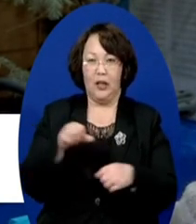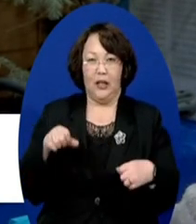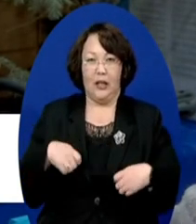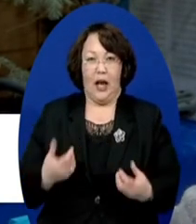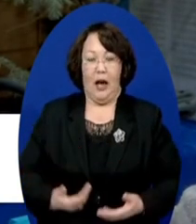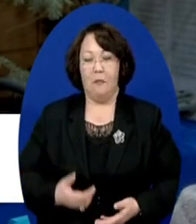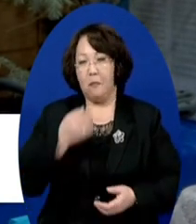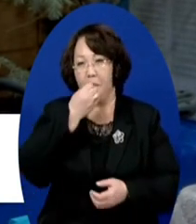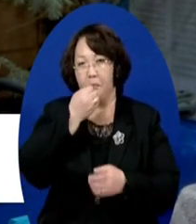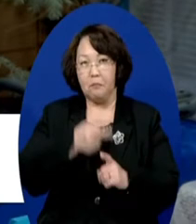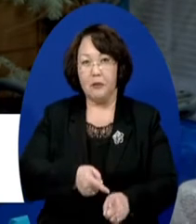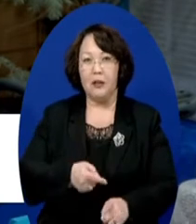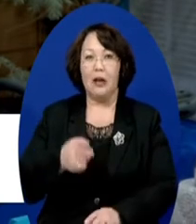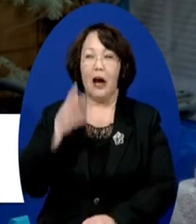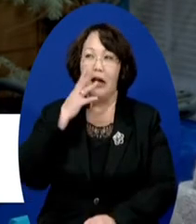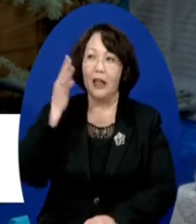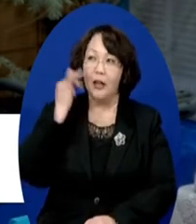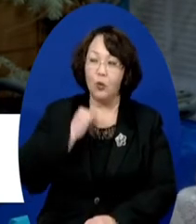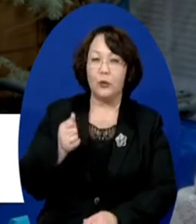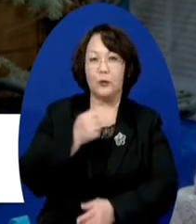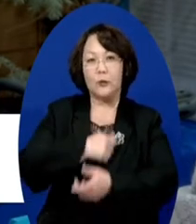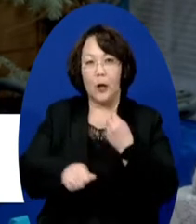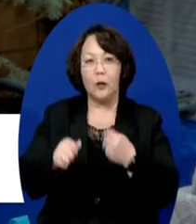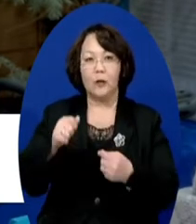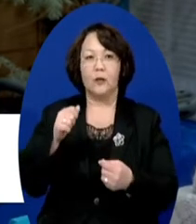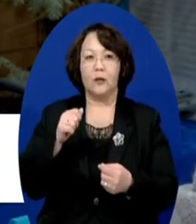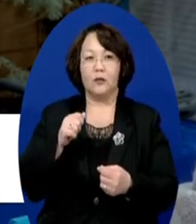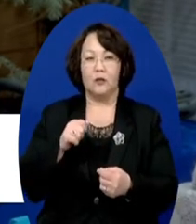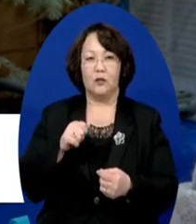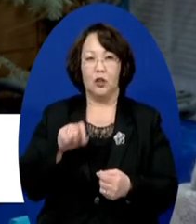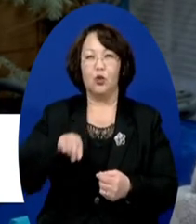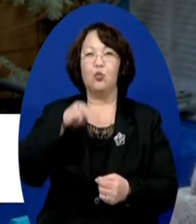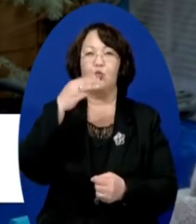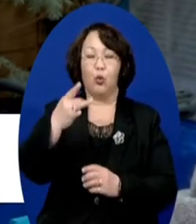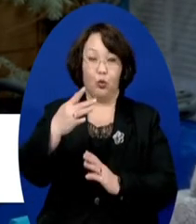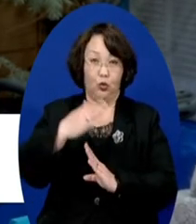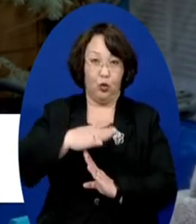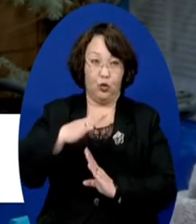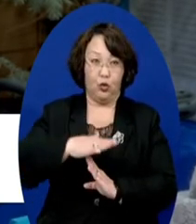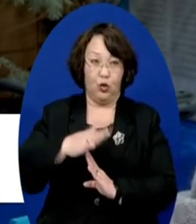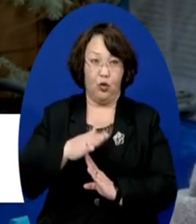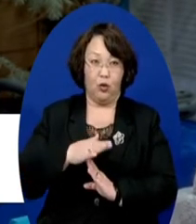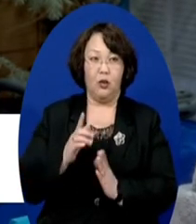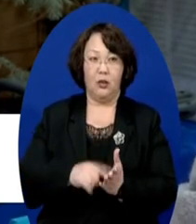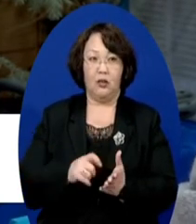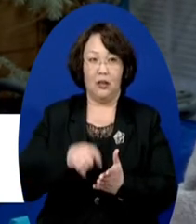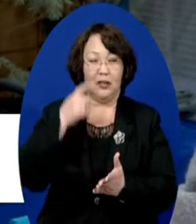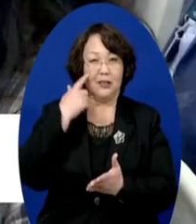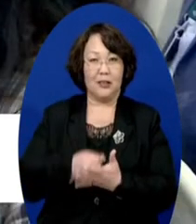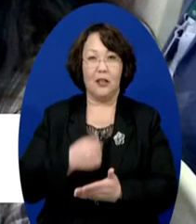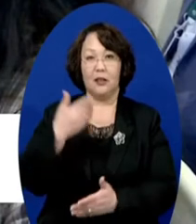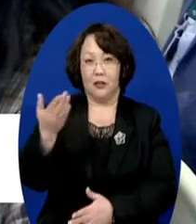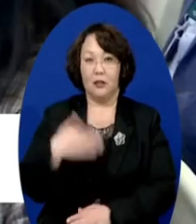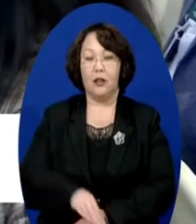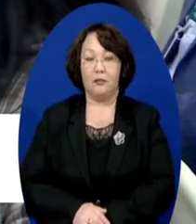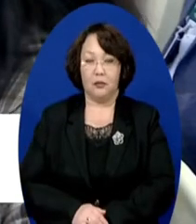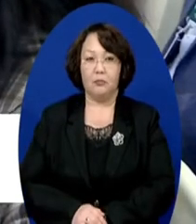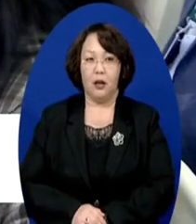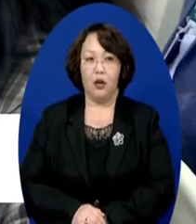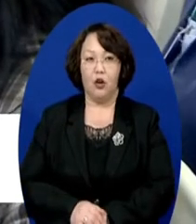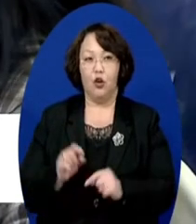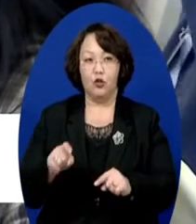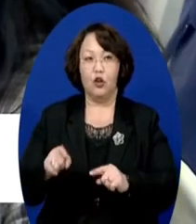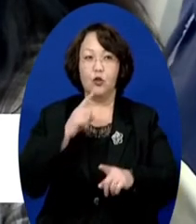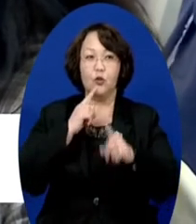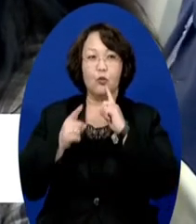хэрэглээд зөвхөн гатгшаа одоо гаргах энэ асуудлыг бас төр хугацаагаар одоо цогсоогооч гэдэг юм санал тавьсан байгаа.